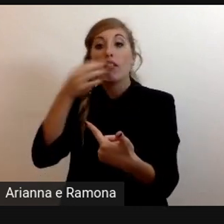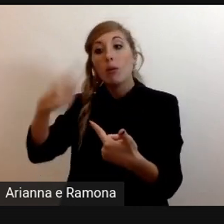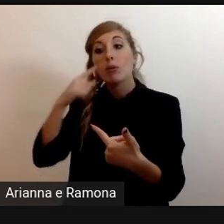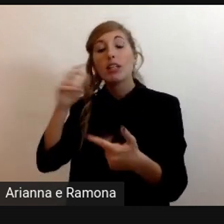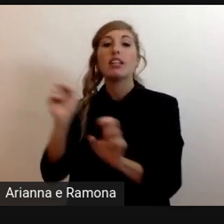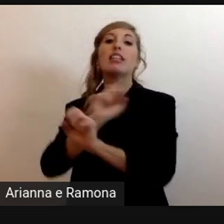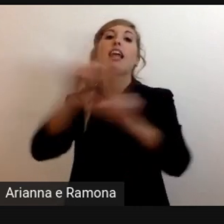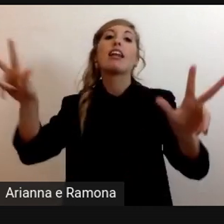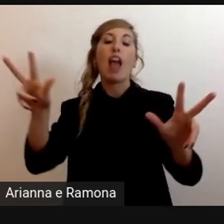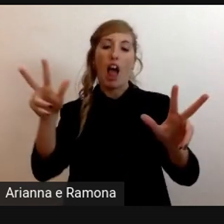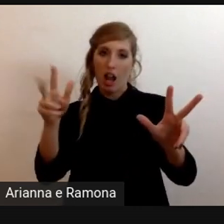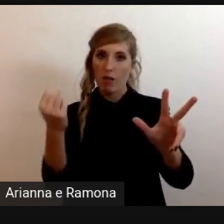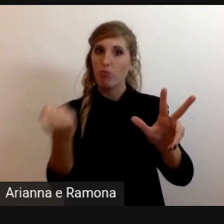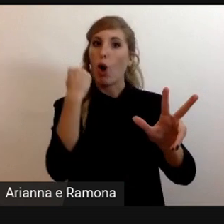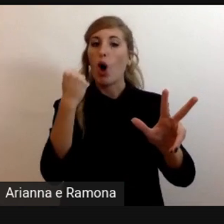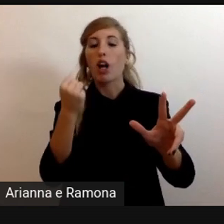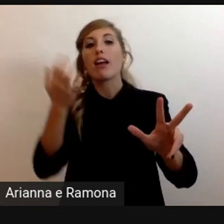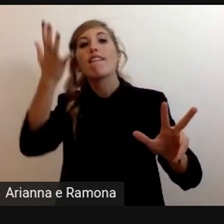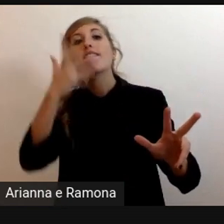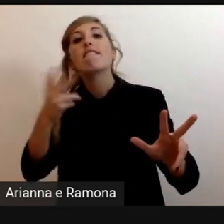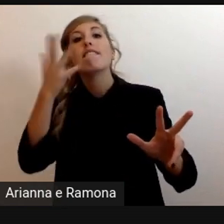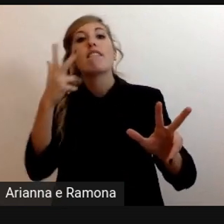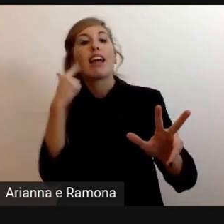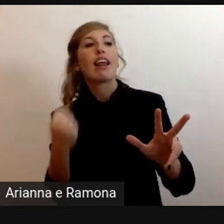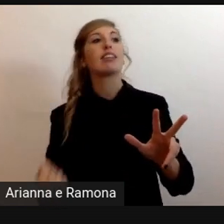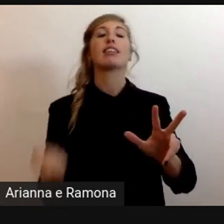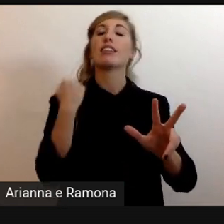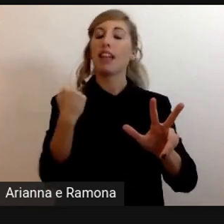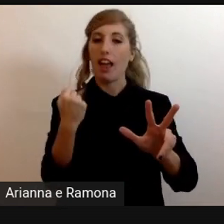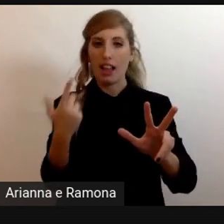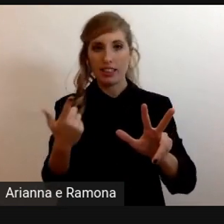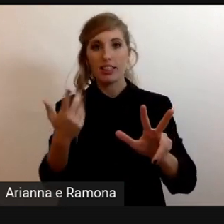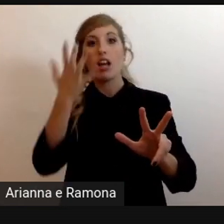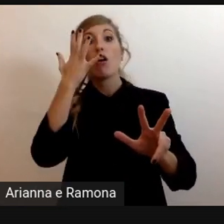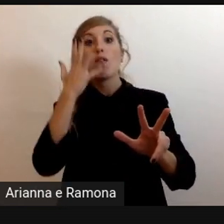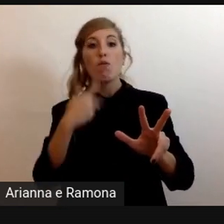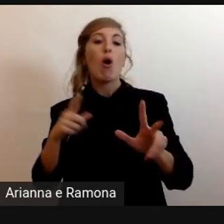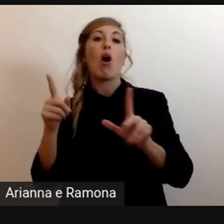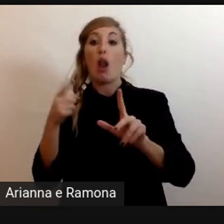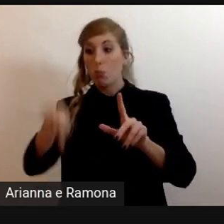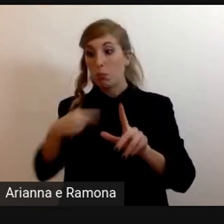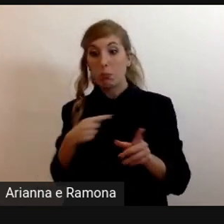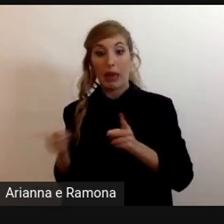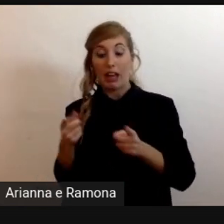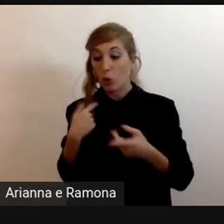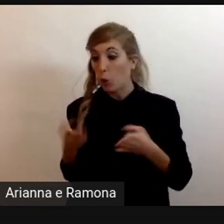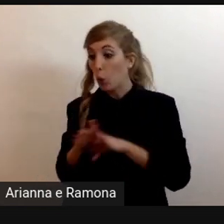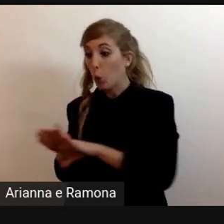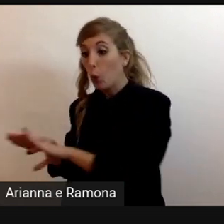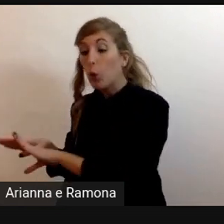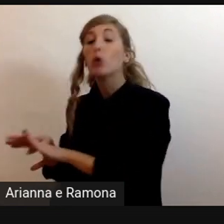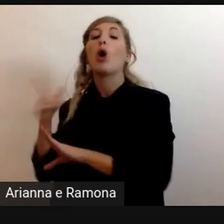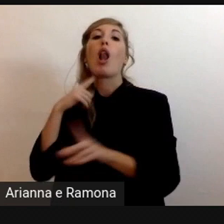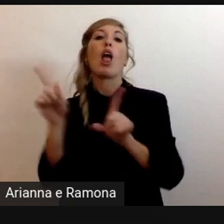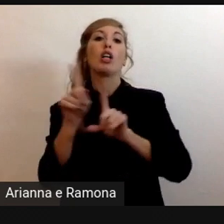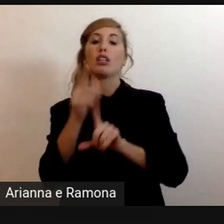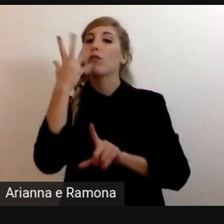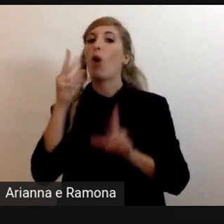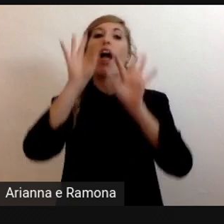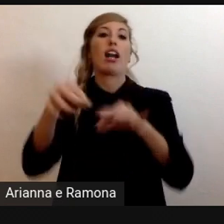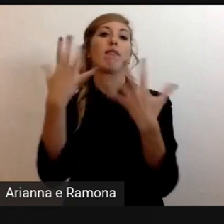e volontà di abbracciare un pubblico anche un meto di chiusura l'ultimo giorno della domenica